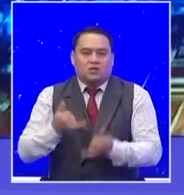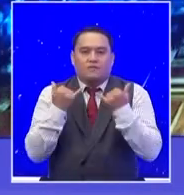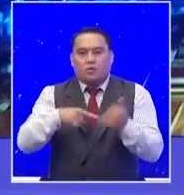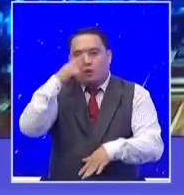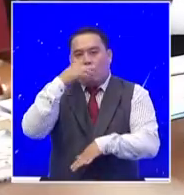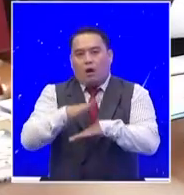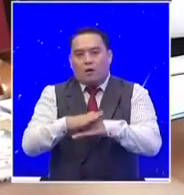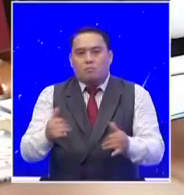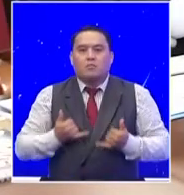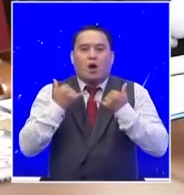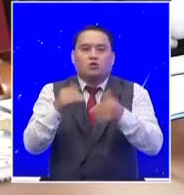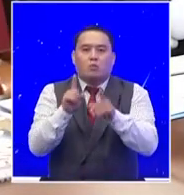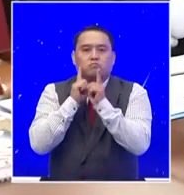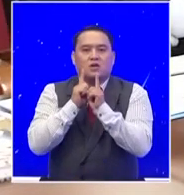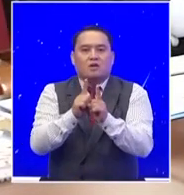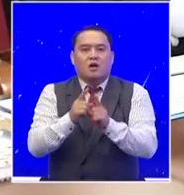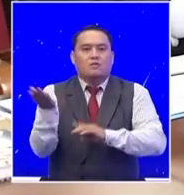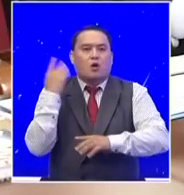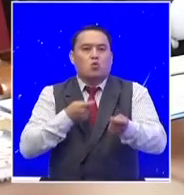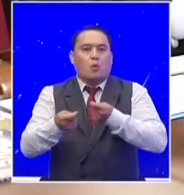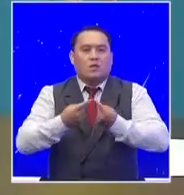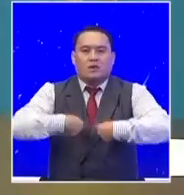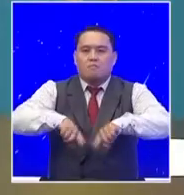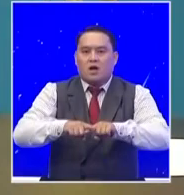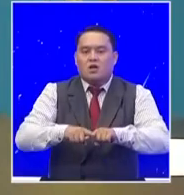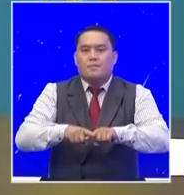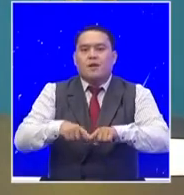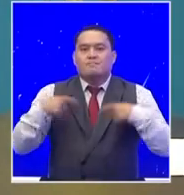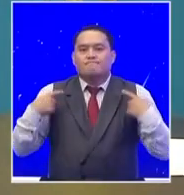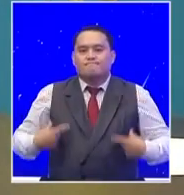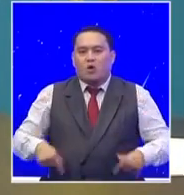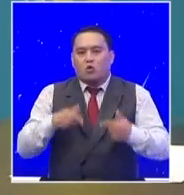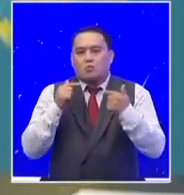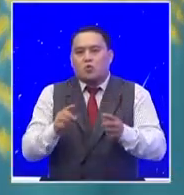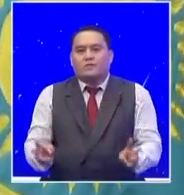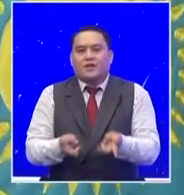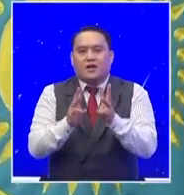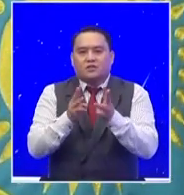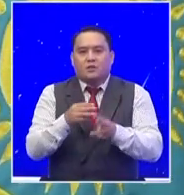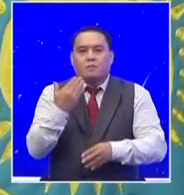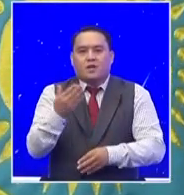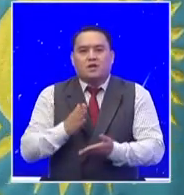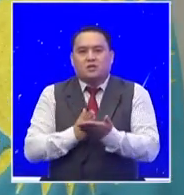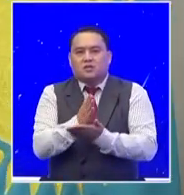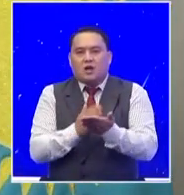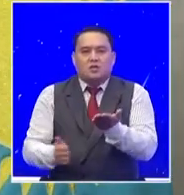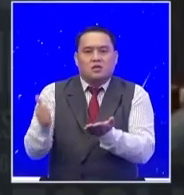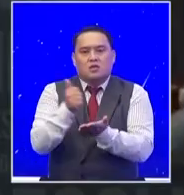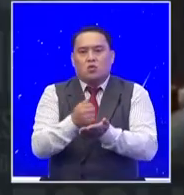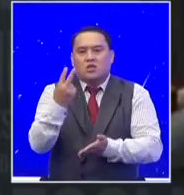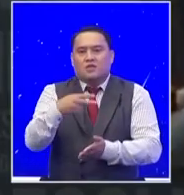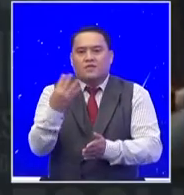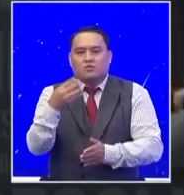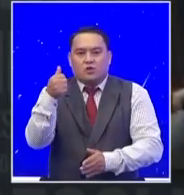Амандык Баталов с почетом проводил бывшего руководителя департамента. Полковник противопожарной службы Ерлан Нурпейсов был назначен на эту